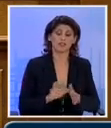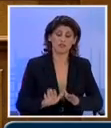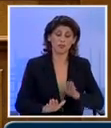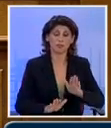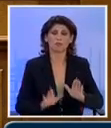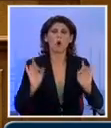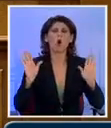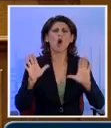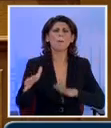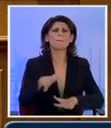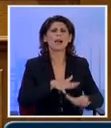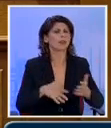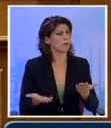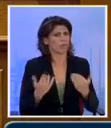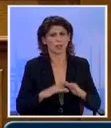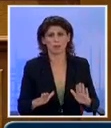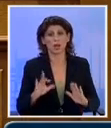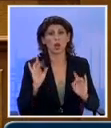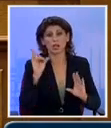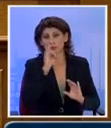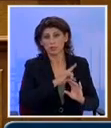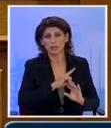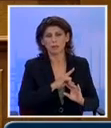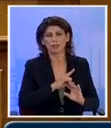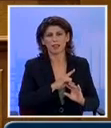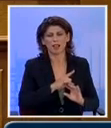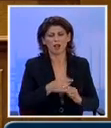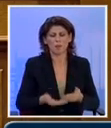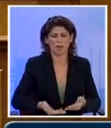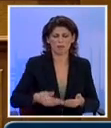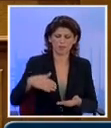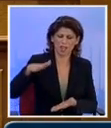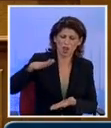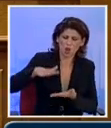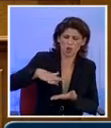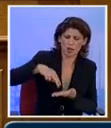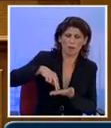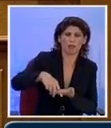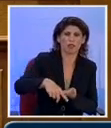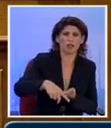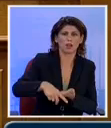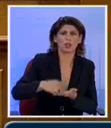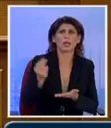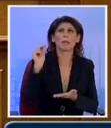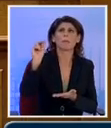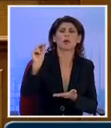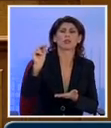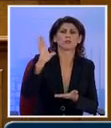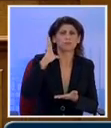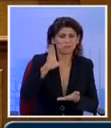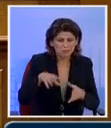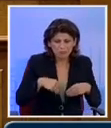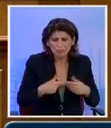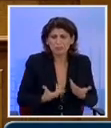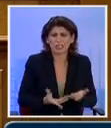χωρίς μαγικά που δεν υπάρχουν, χωρίς ψέματα με κοντά ποδάρια, χωρίς φρούδες υποσχέσεις που δεν τις πιστεύουν πια κανένας